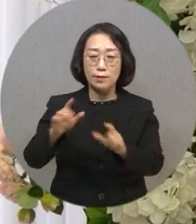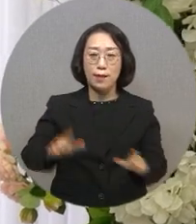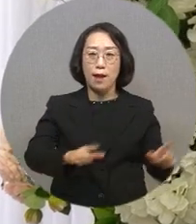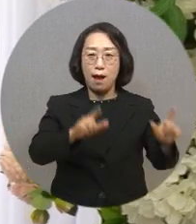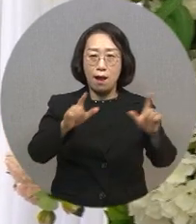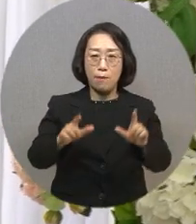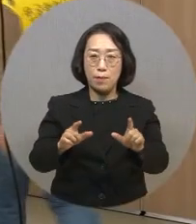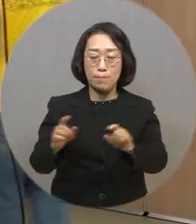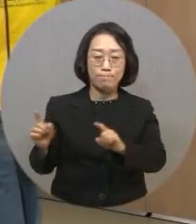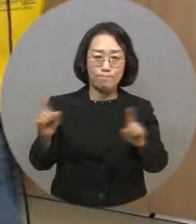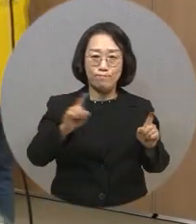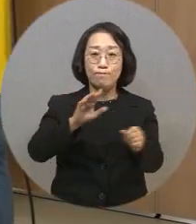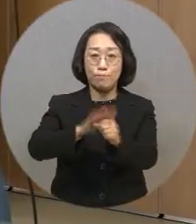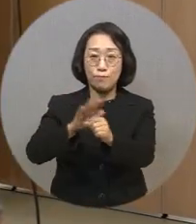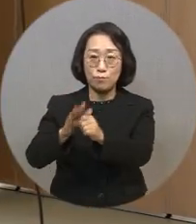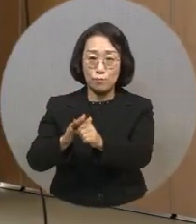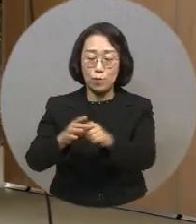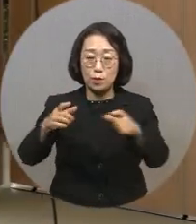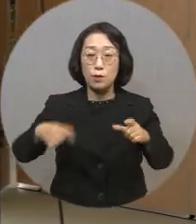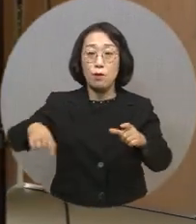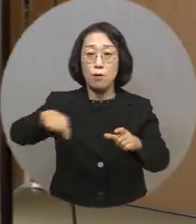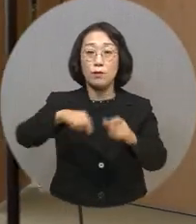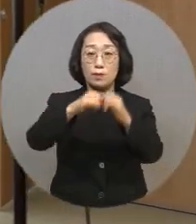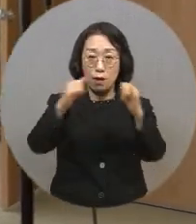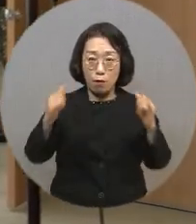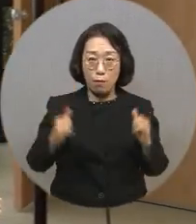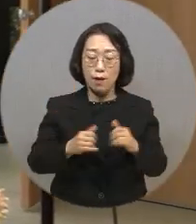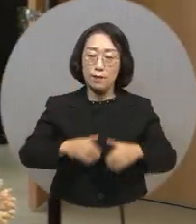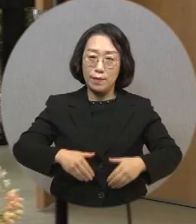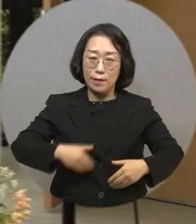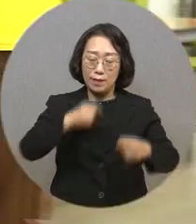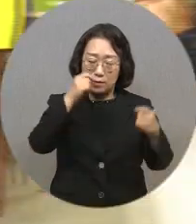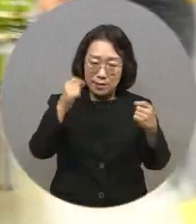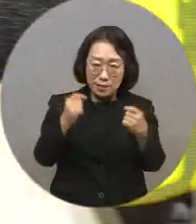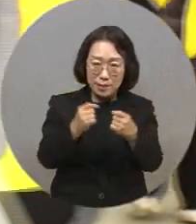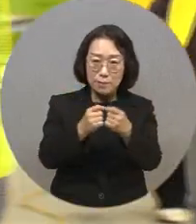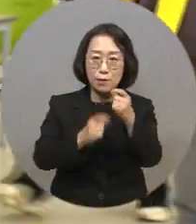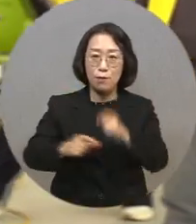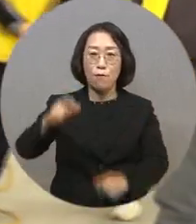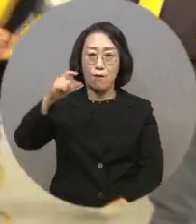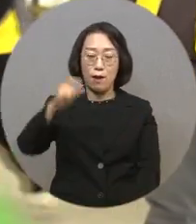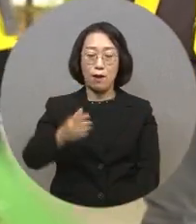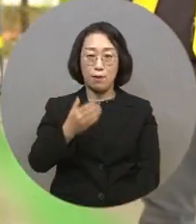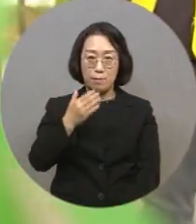새로운 의미를 더하고 지역 사회와 따뜻한 유대감을 강화하는 데